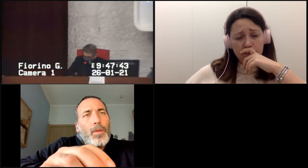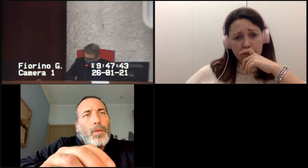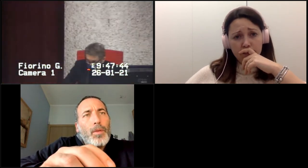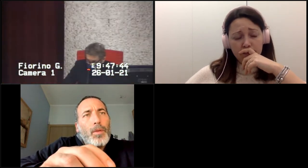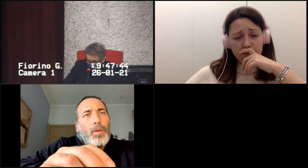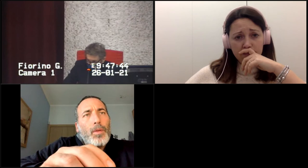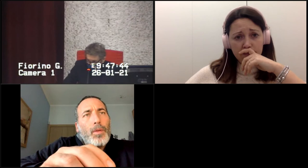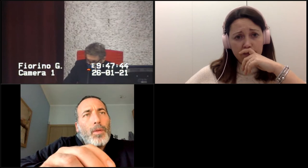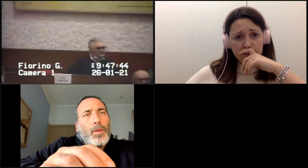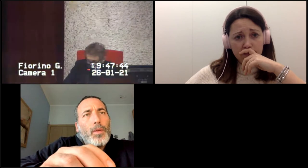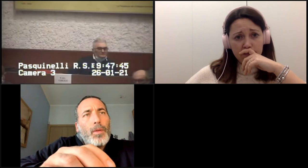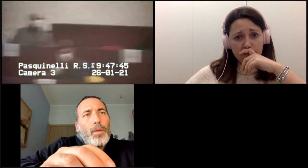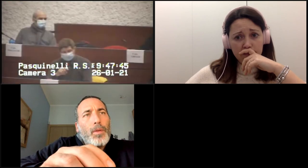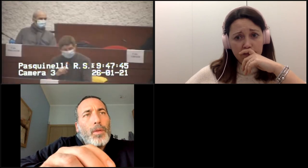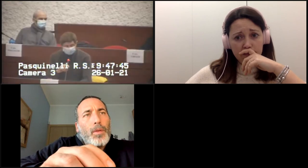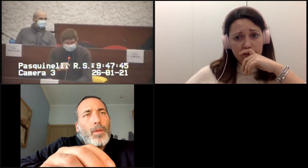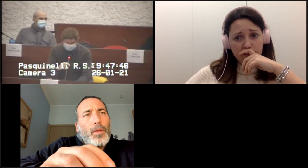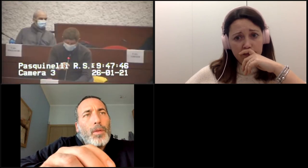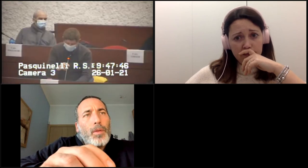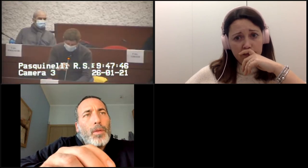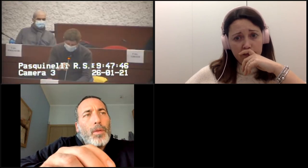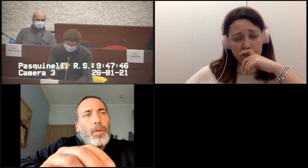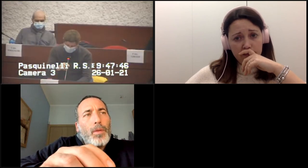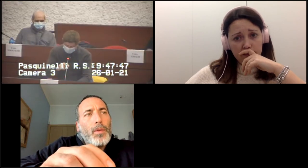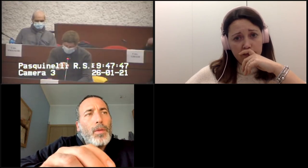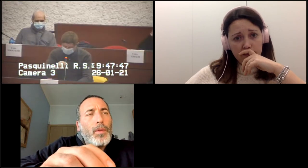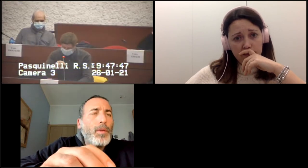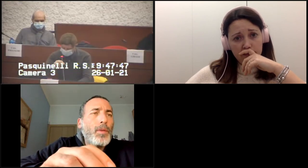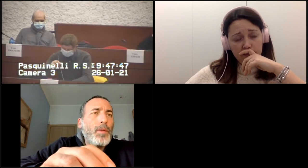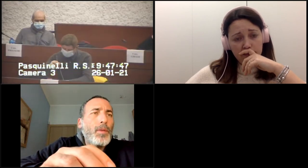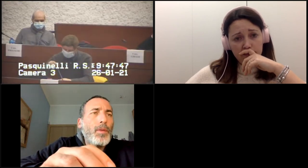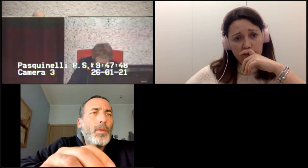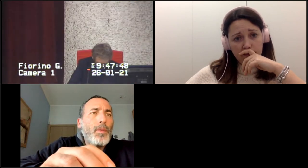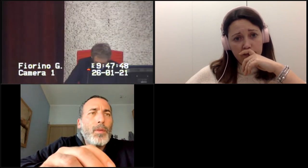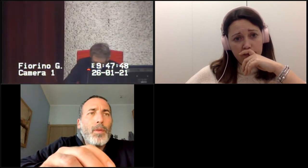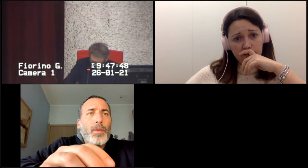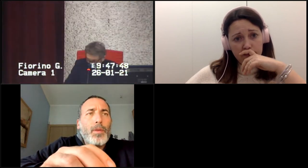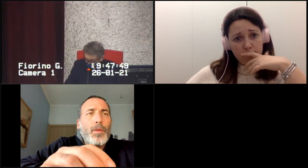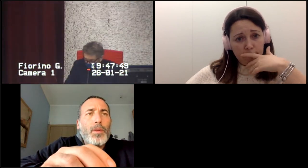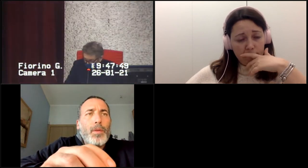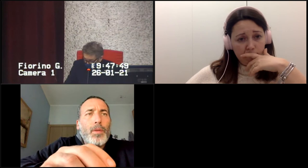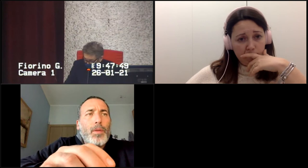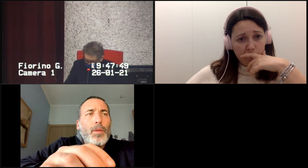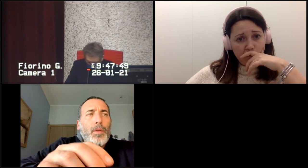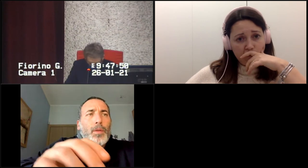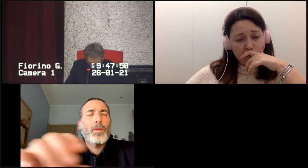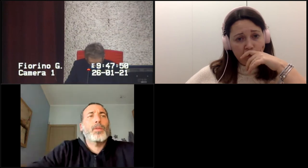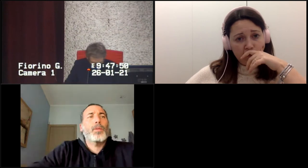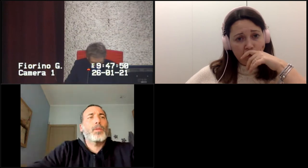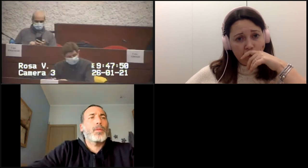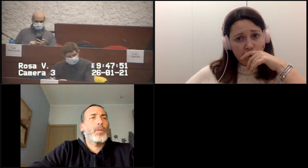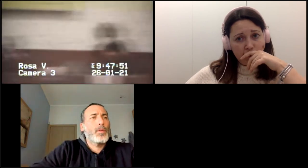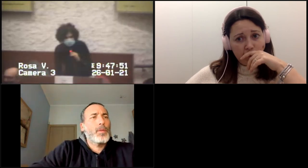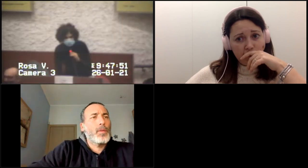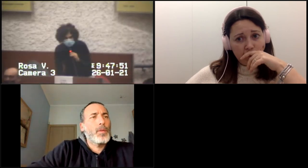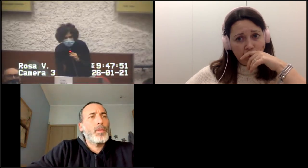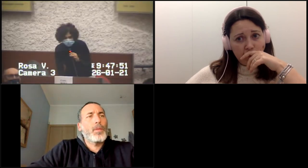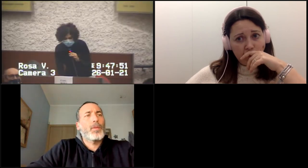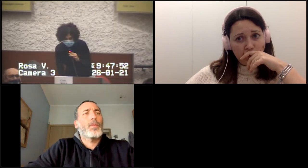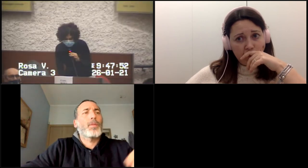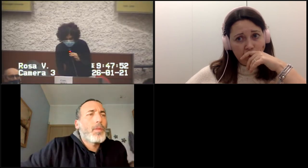Lega Nord, consigliere Pasquinelli. Grazie Presidente, favorevoli. Forza Italia, consigliera Rosa.